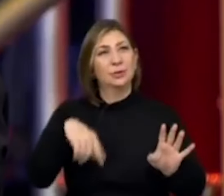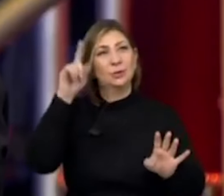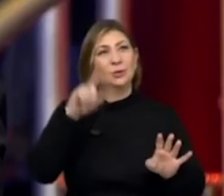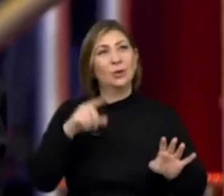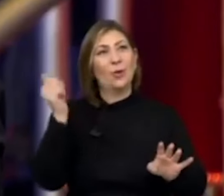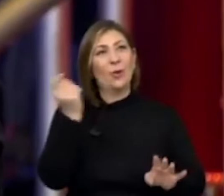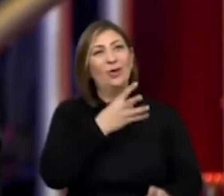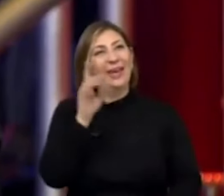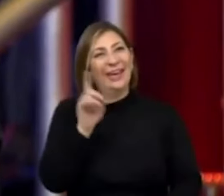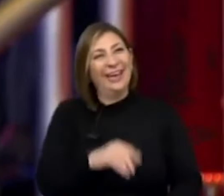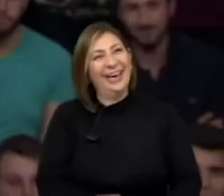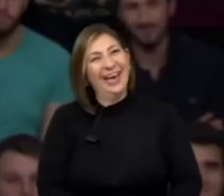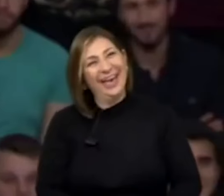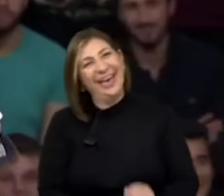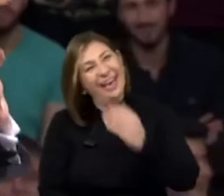günde 10 defa yapabiliyorsa.